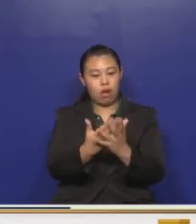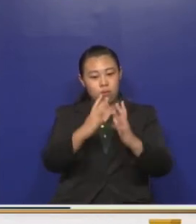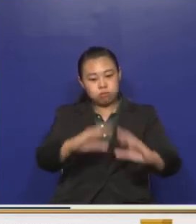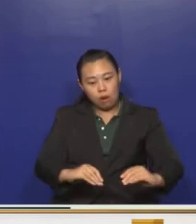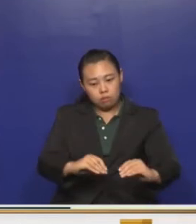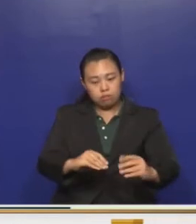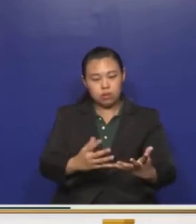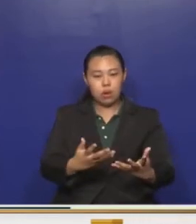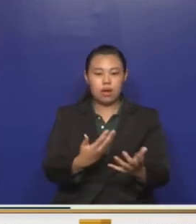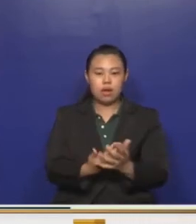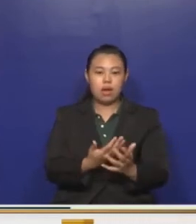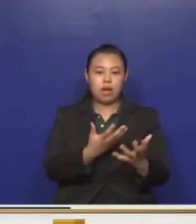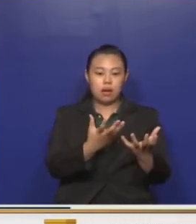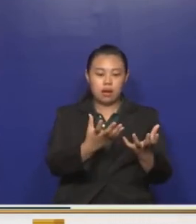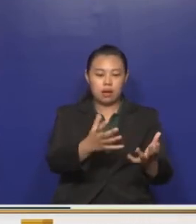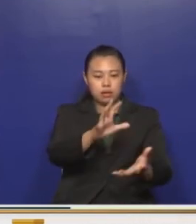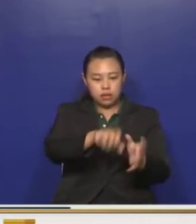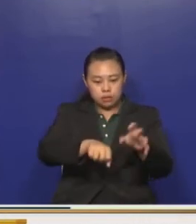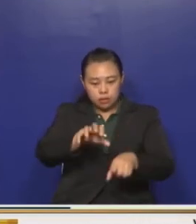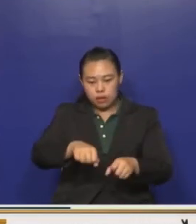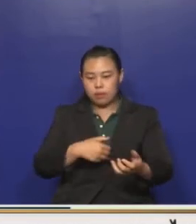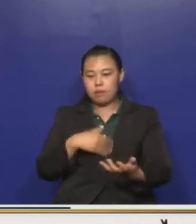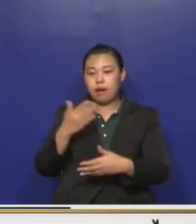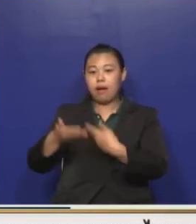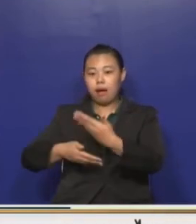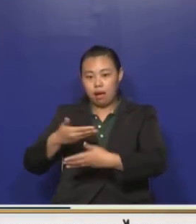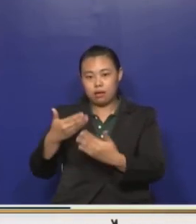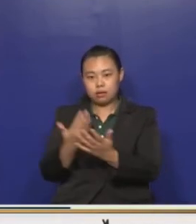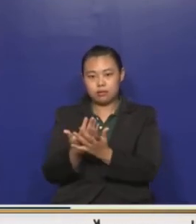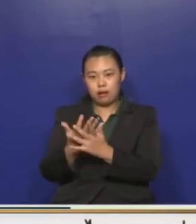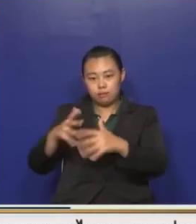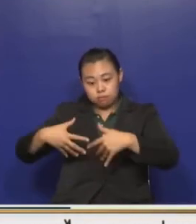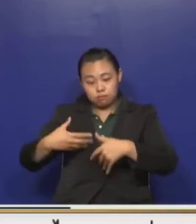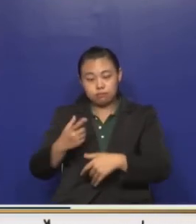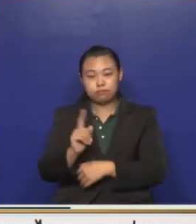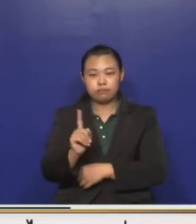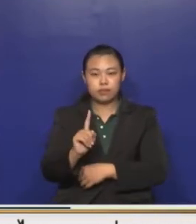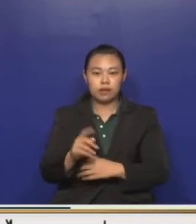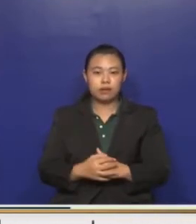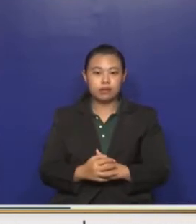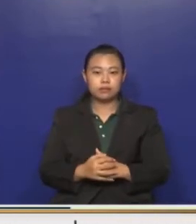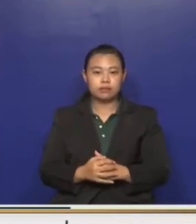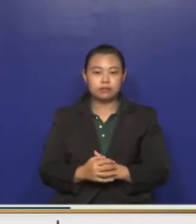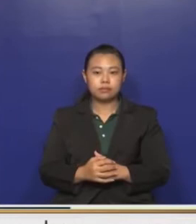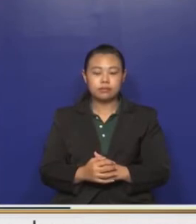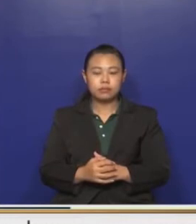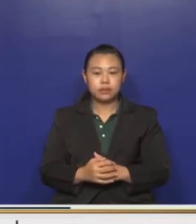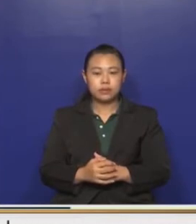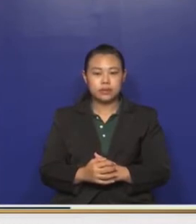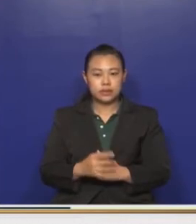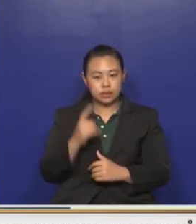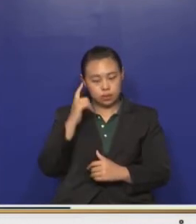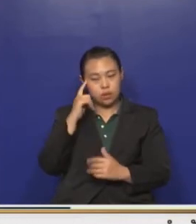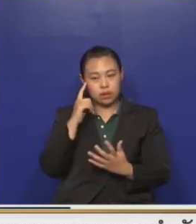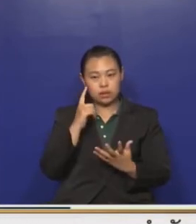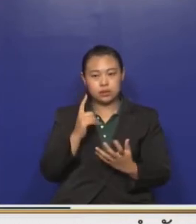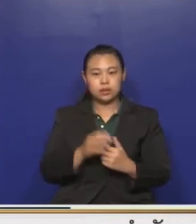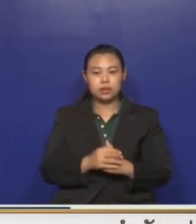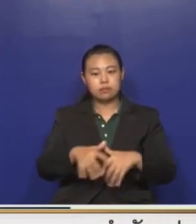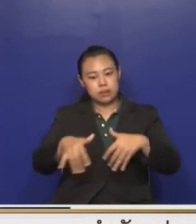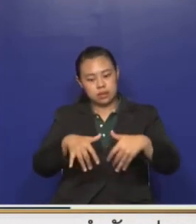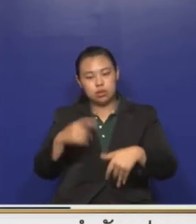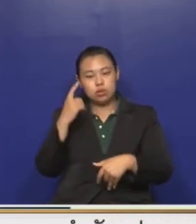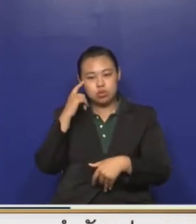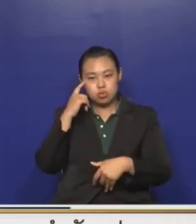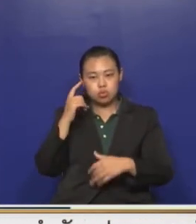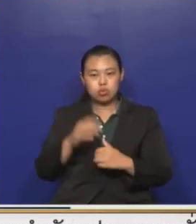็้อล่านั้นมาแล้วก็ที่ผ่านมาต้ขอนิเรีนว่ากได้รบความสำเร็นะครับ หนารดับ 1เพระวาพอดูปีมา